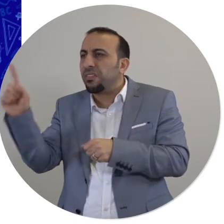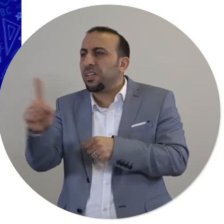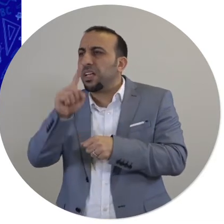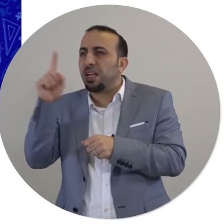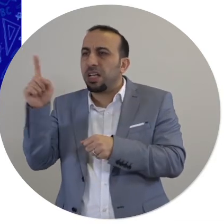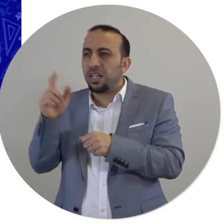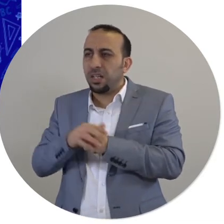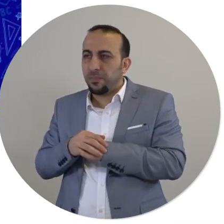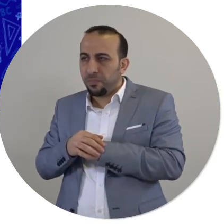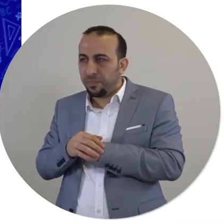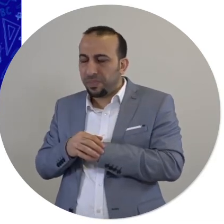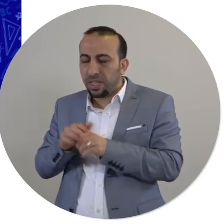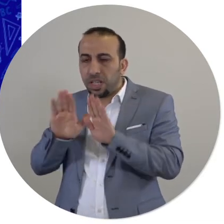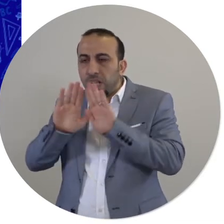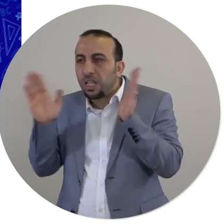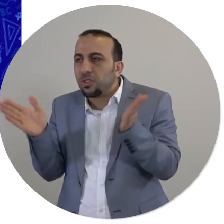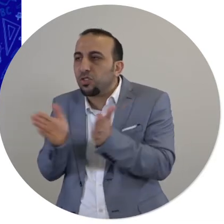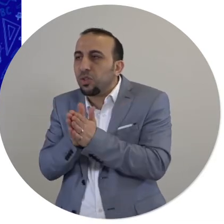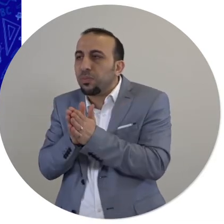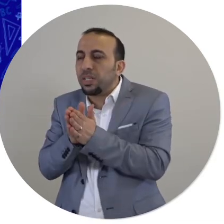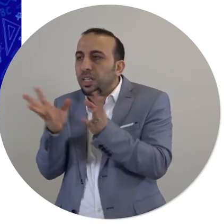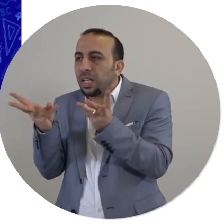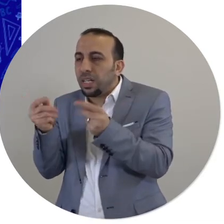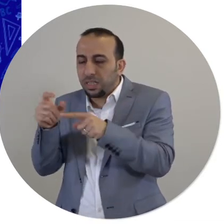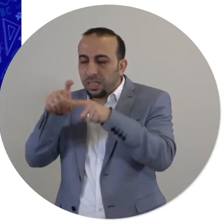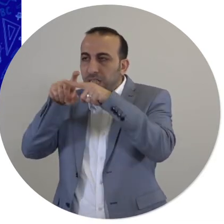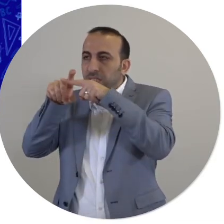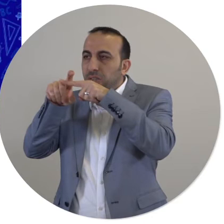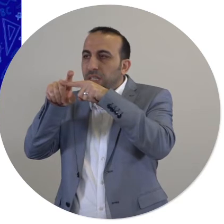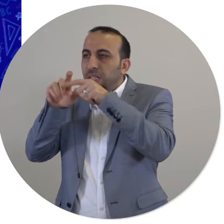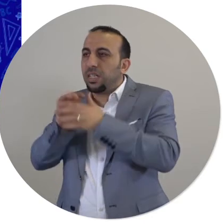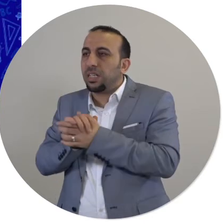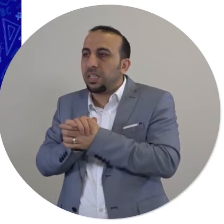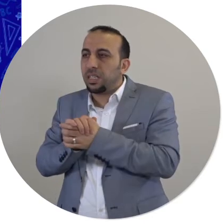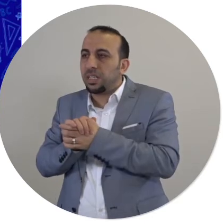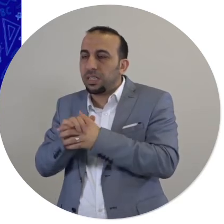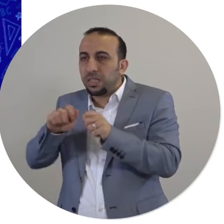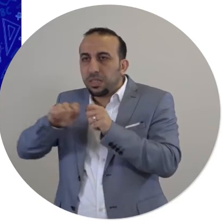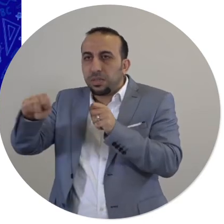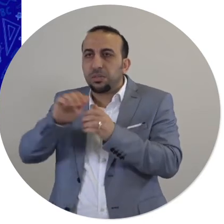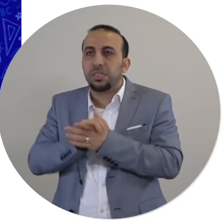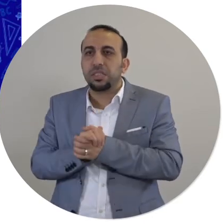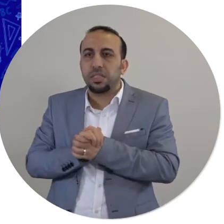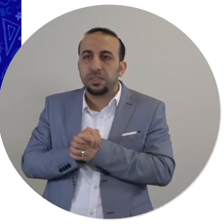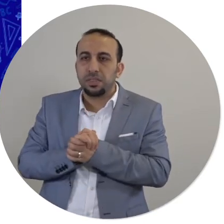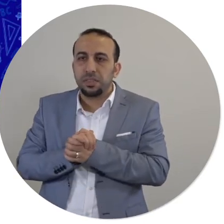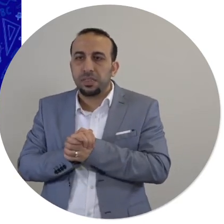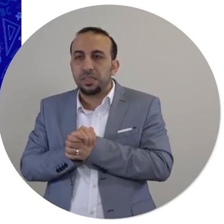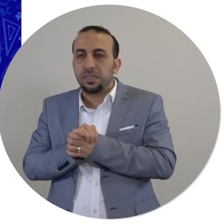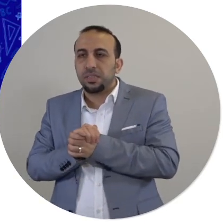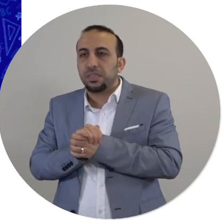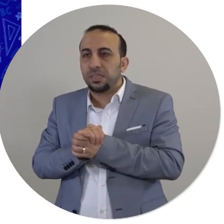المسكونة فعلياً. بينما الكثافة الاقتصادية فهي جملة عدد السكان تقسيم جملة الدخل. هذه